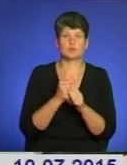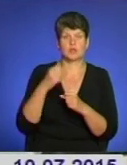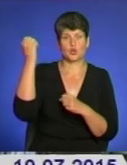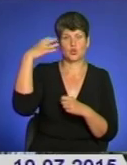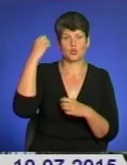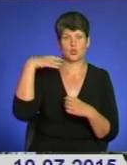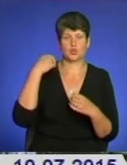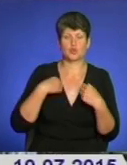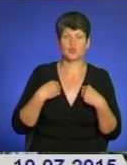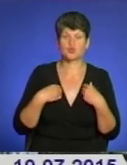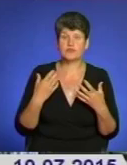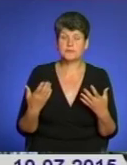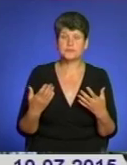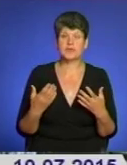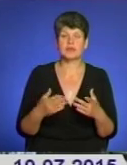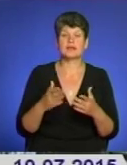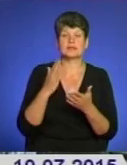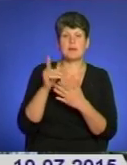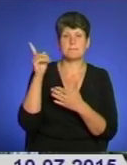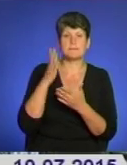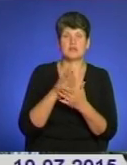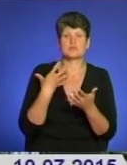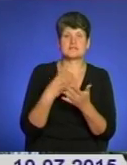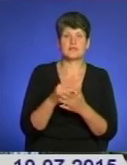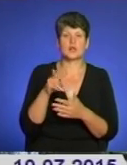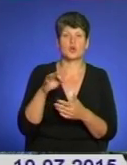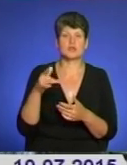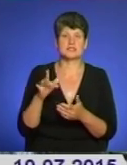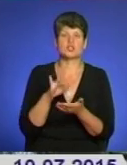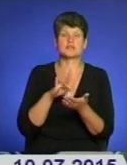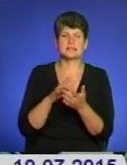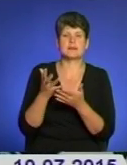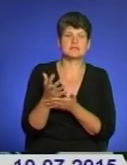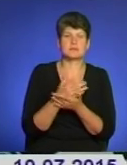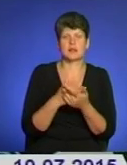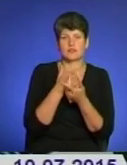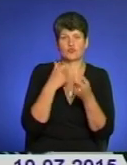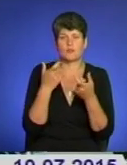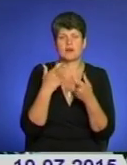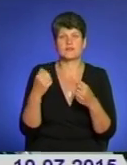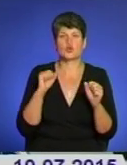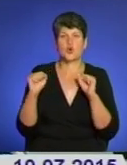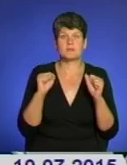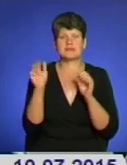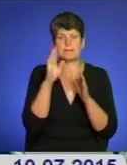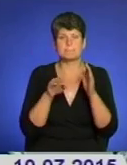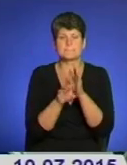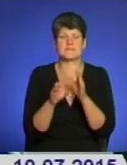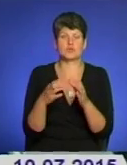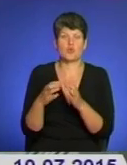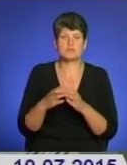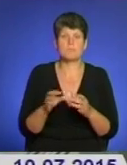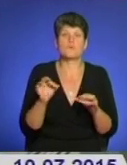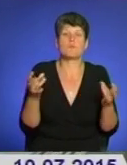кабіни. Волонтери мають на сході свій логістичний центр. Там зібрали інформацію від командирів підрозділів про